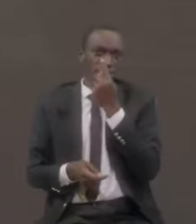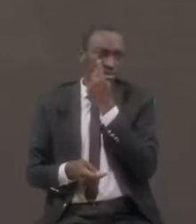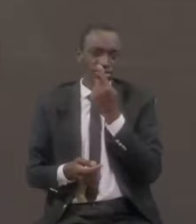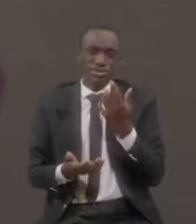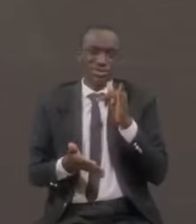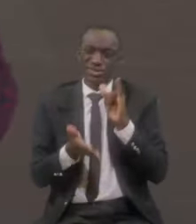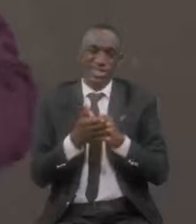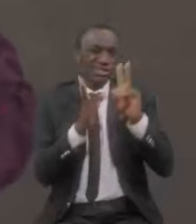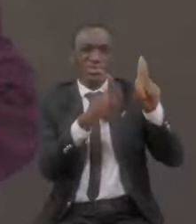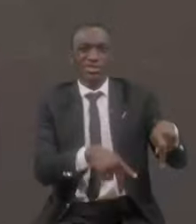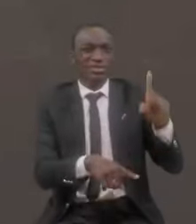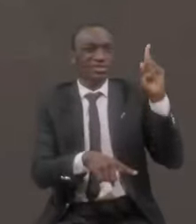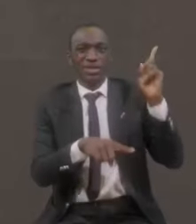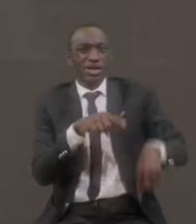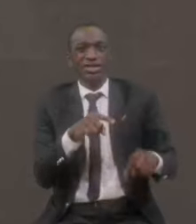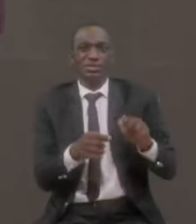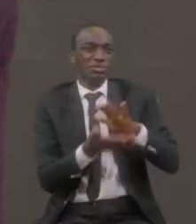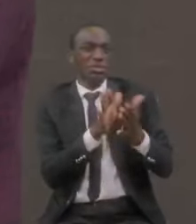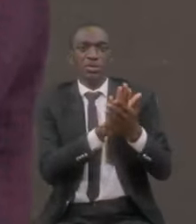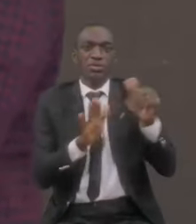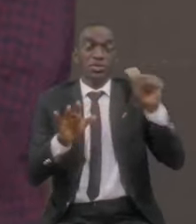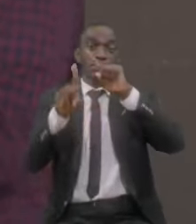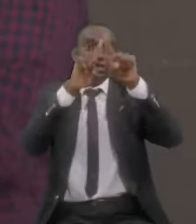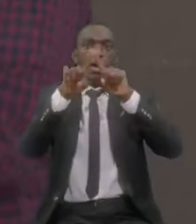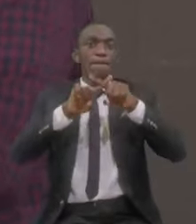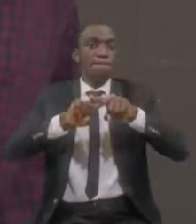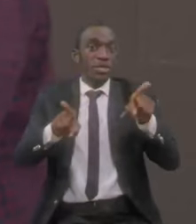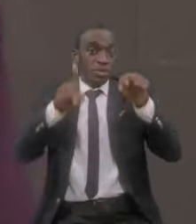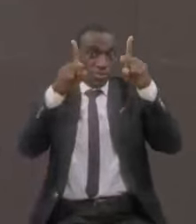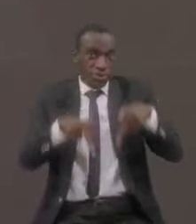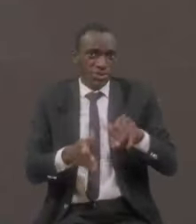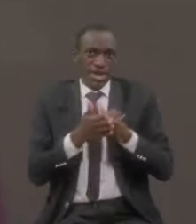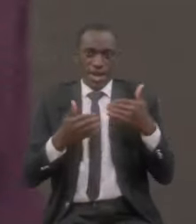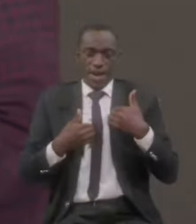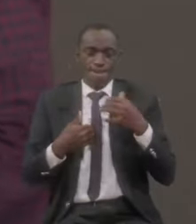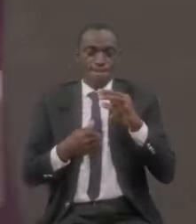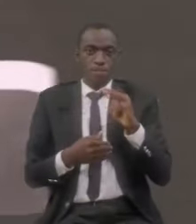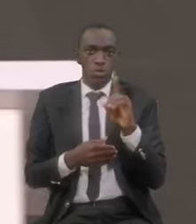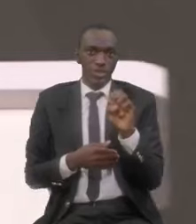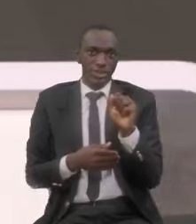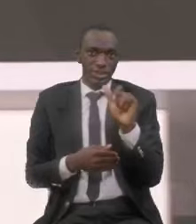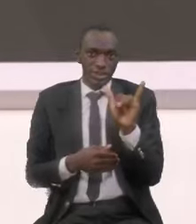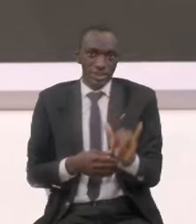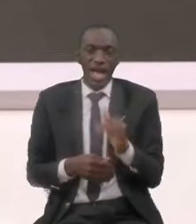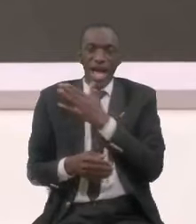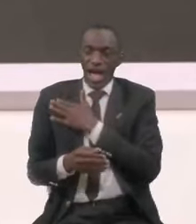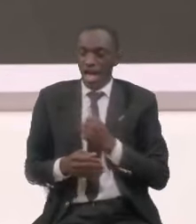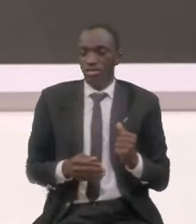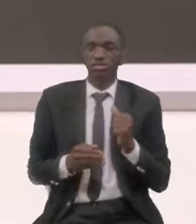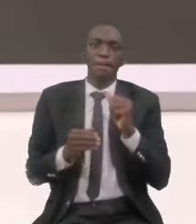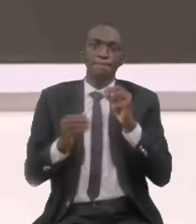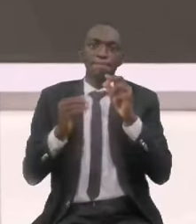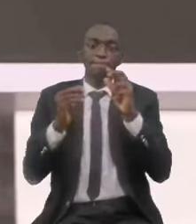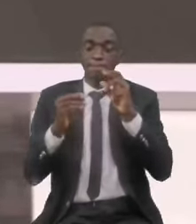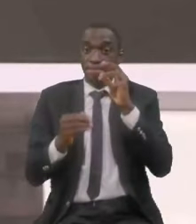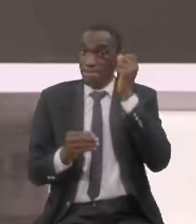Cela ne peut jamais être une étoile. C'est ceux-là qui ont la modestie et la maîtrise. Oh,